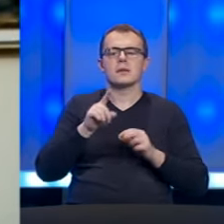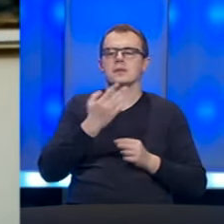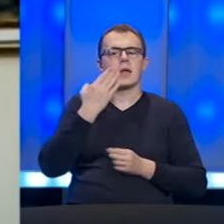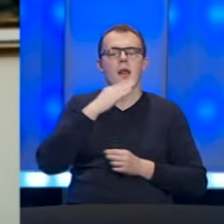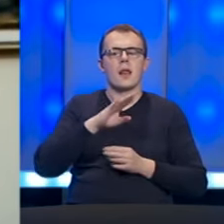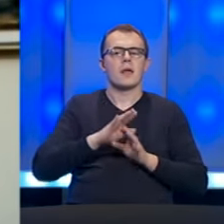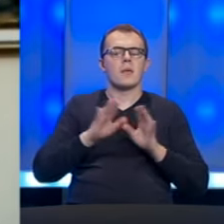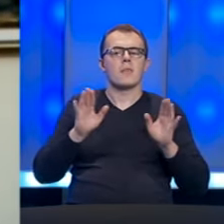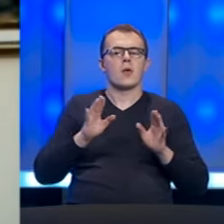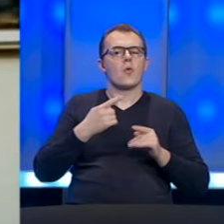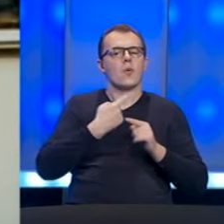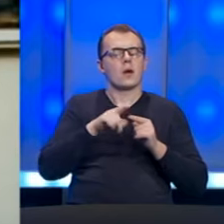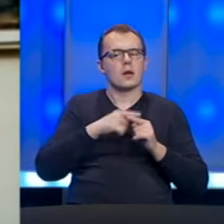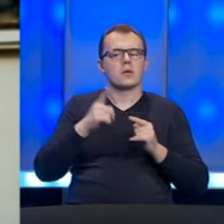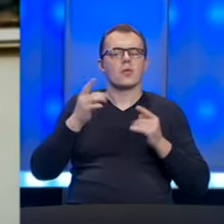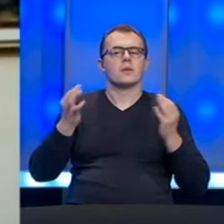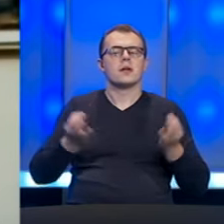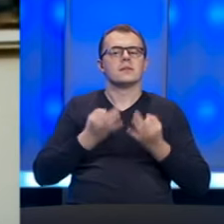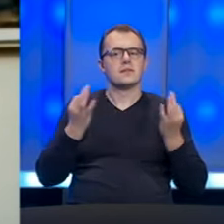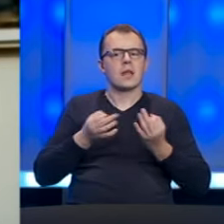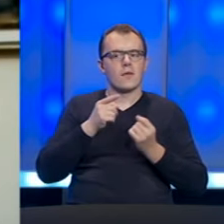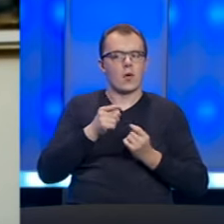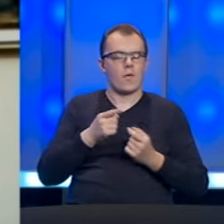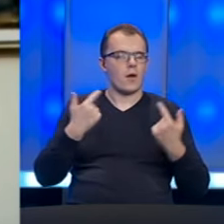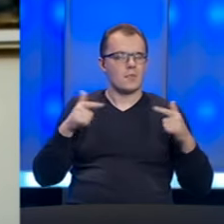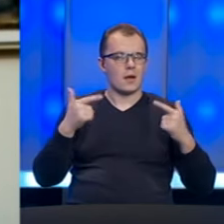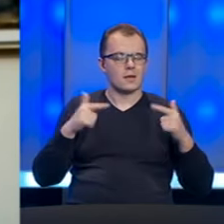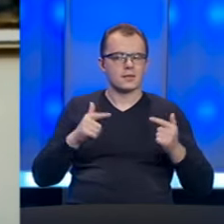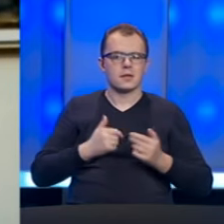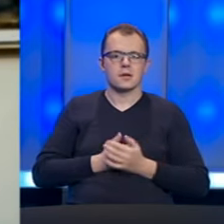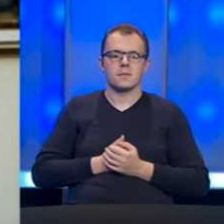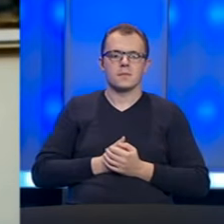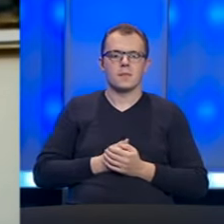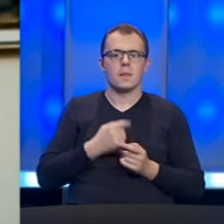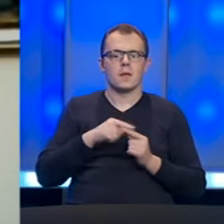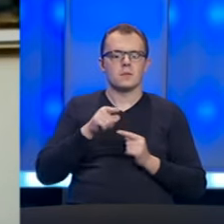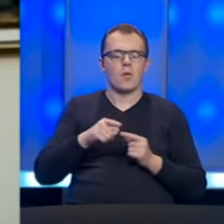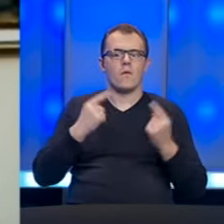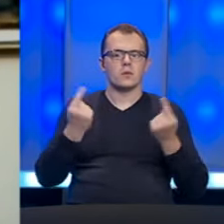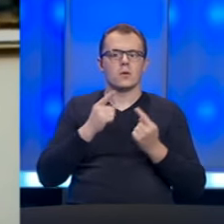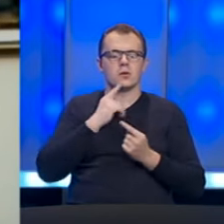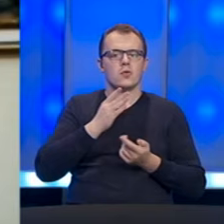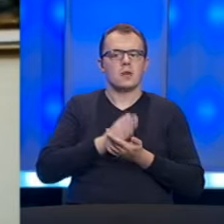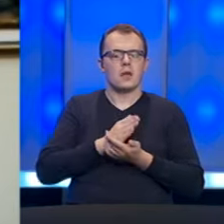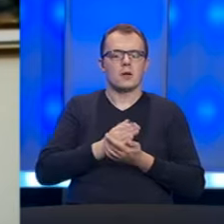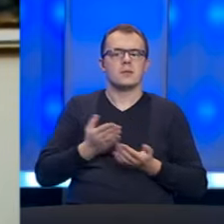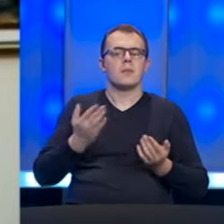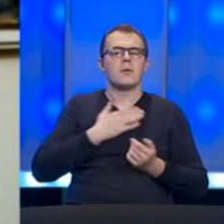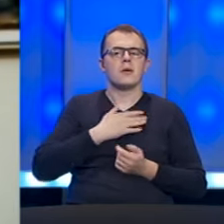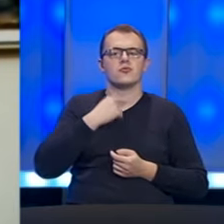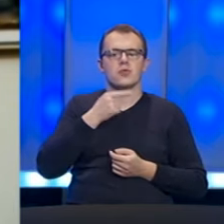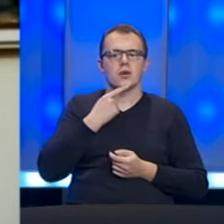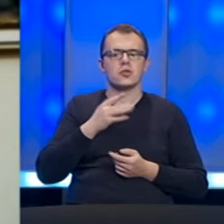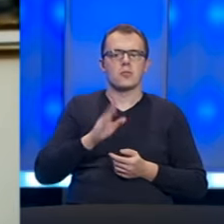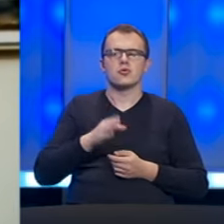nemaju razloga da slave ovaj praznik zbog ove situacije u kojoj se nalaze, pa ja ću reći,